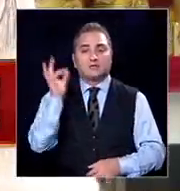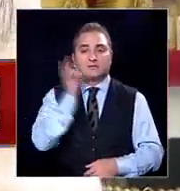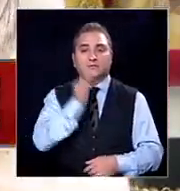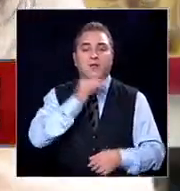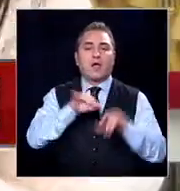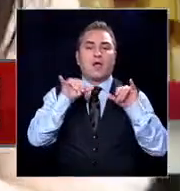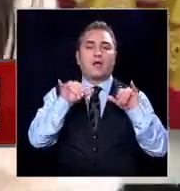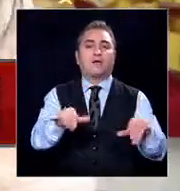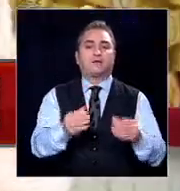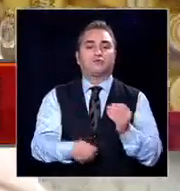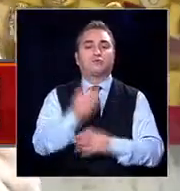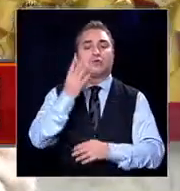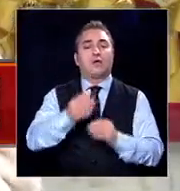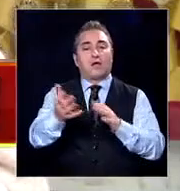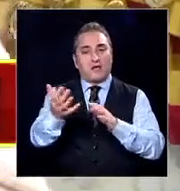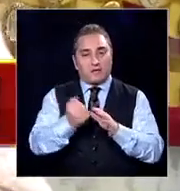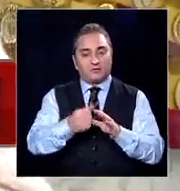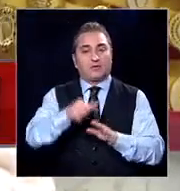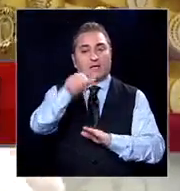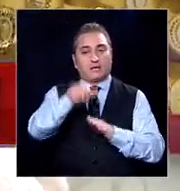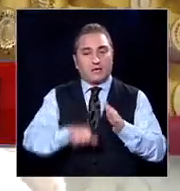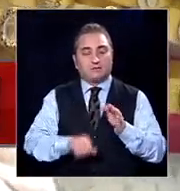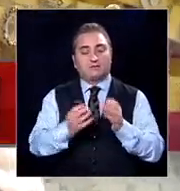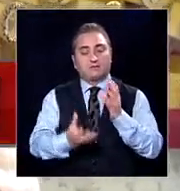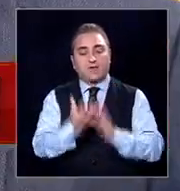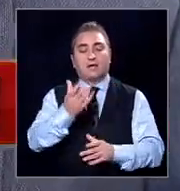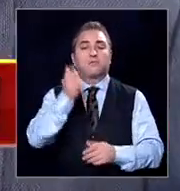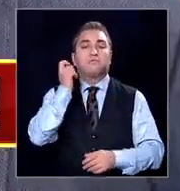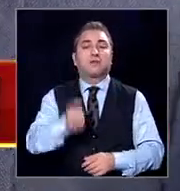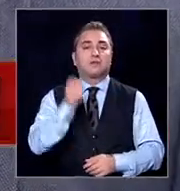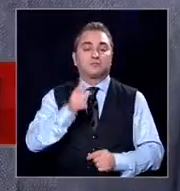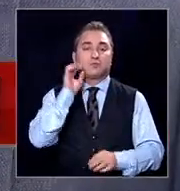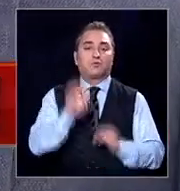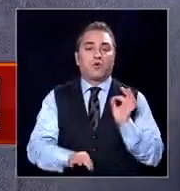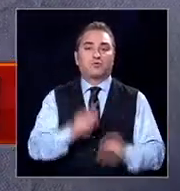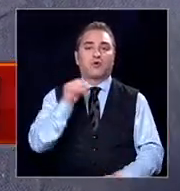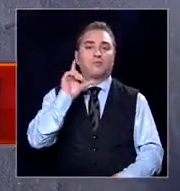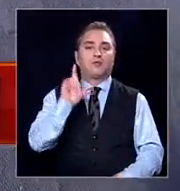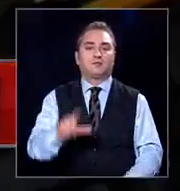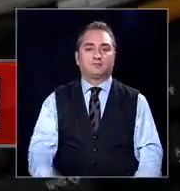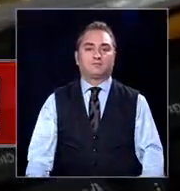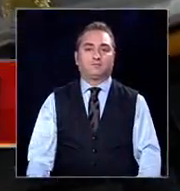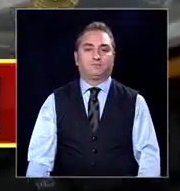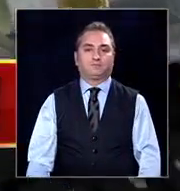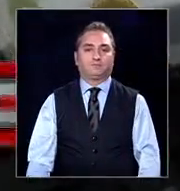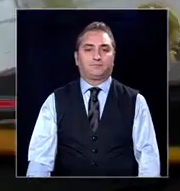Altın alırken keserek ve yakarak kontrol edilmeli. İnşallah bir daha olmamasını temenni ediyoruz.